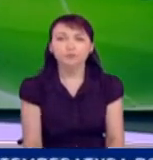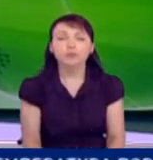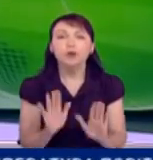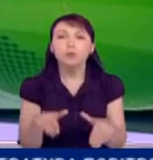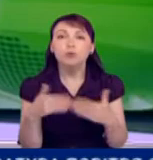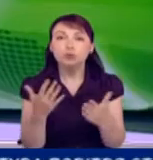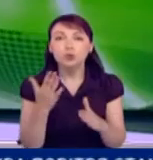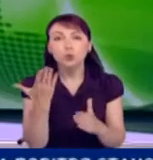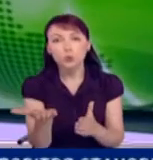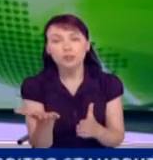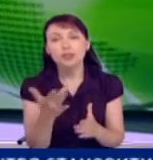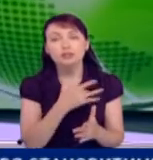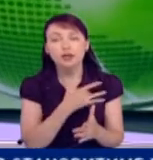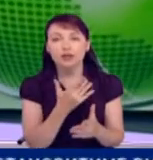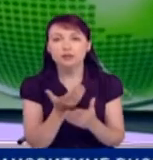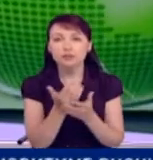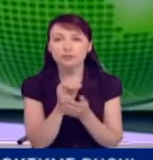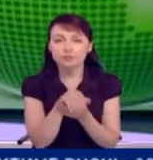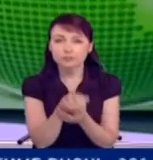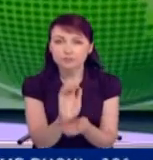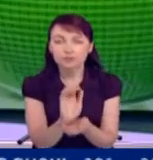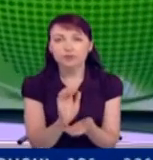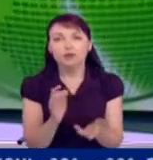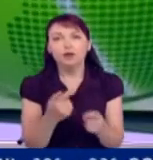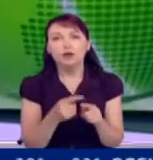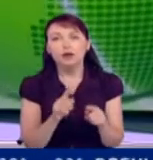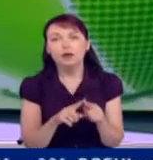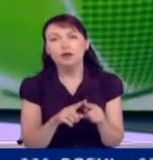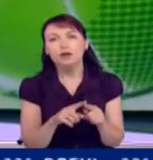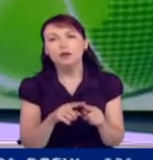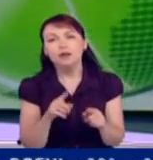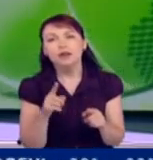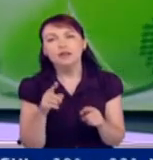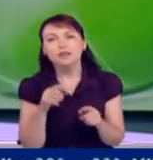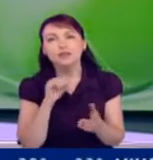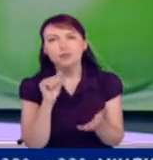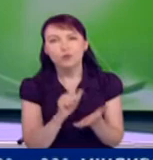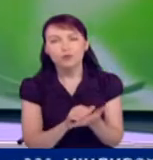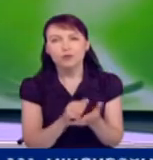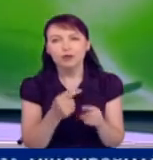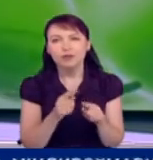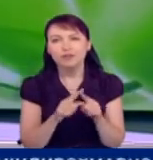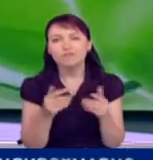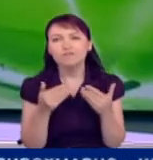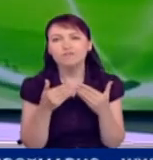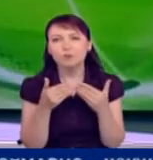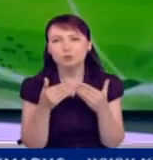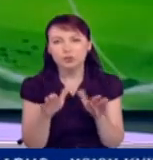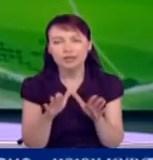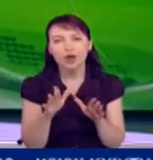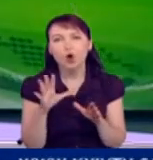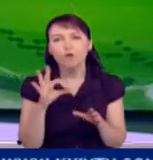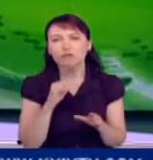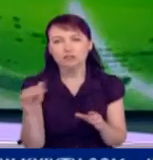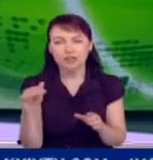Пропозиція руки та серця, довгоочікувані дипломи та звання лейтенанта. Так у столиці пройшов офіцерський випускний. 4 роки